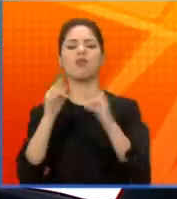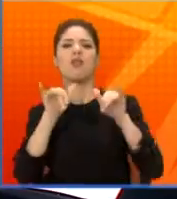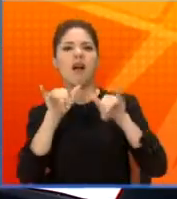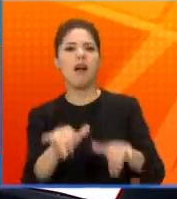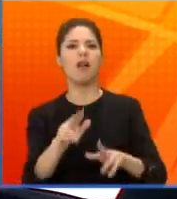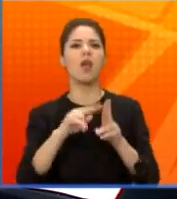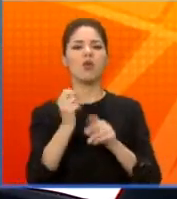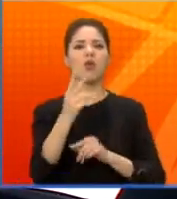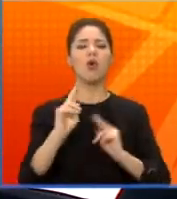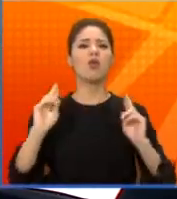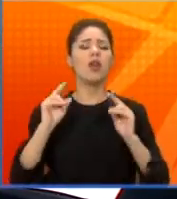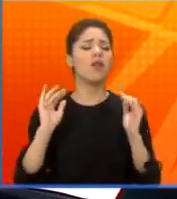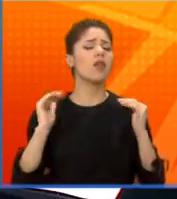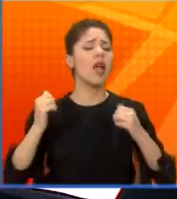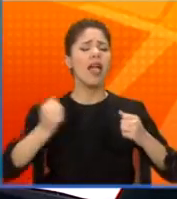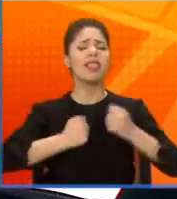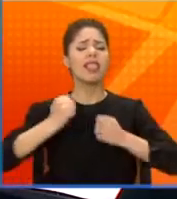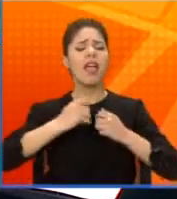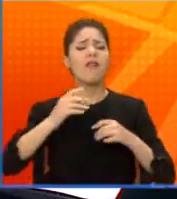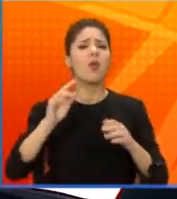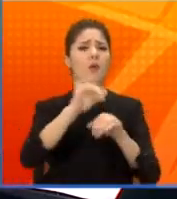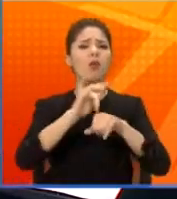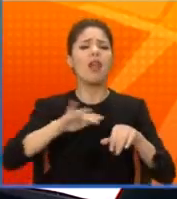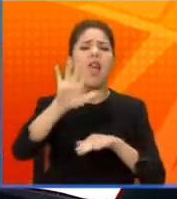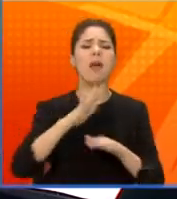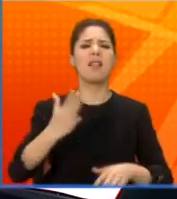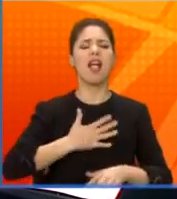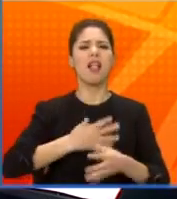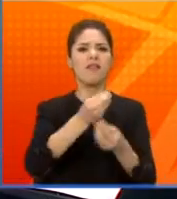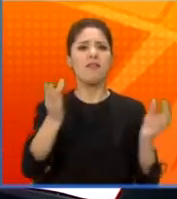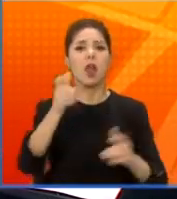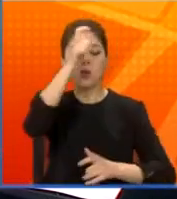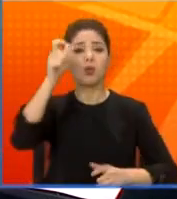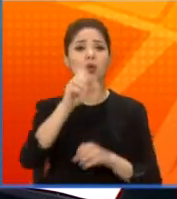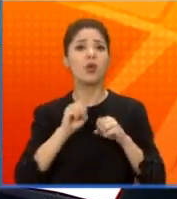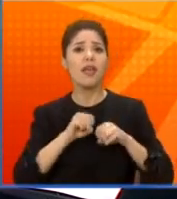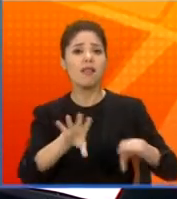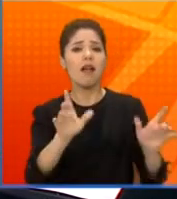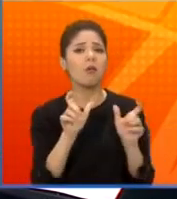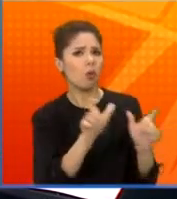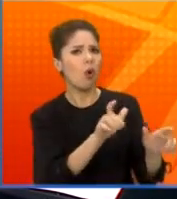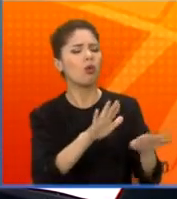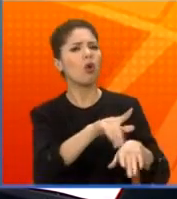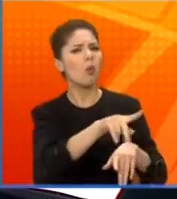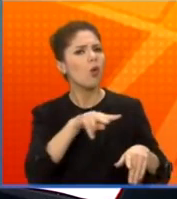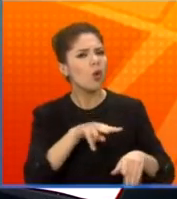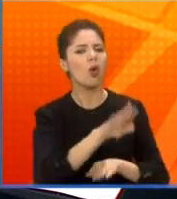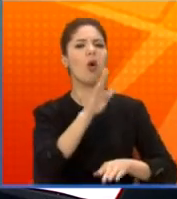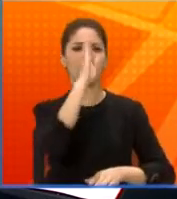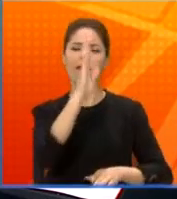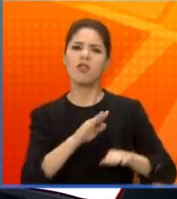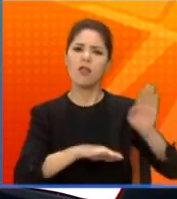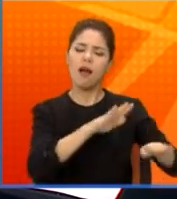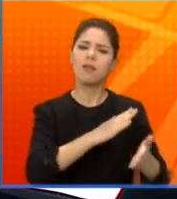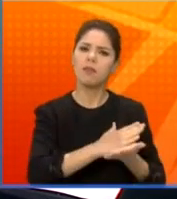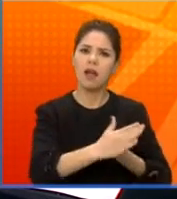dünya. Virüs gezegenin devlerine tek tek diz çöktürüyor ama Türkiye salgını kontrol altına alma yolunda emin